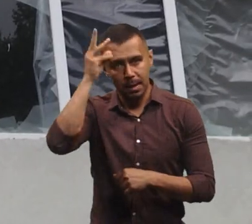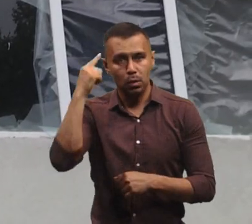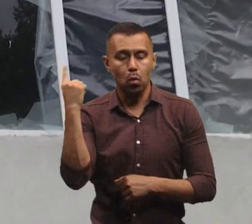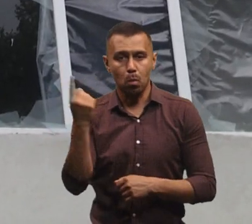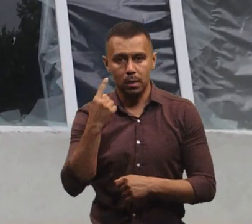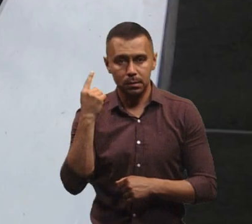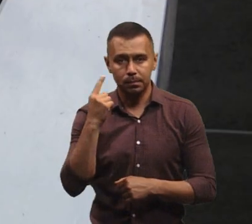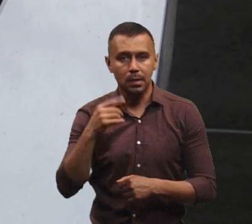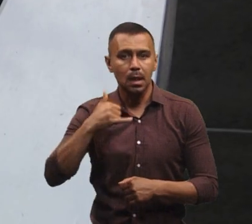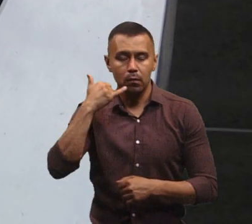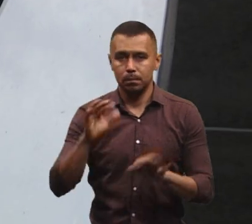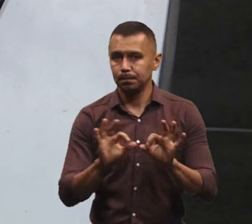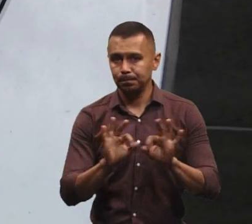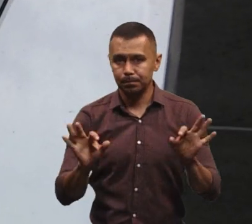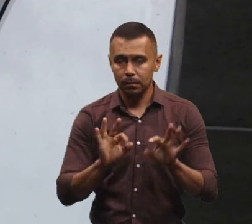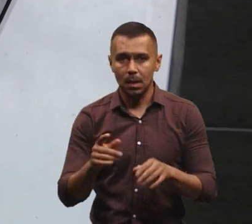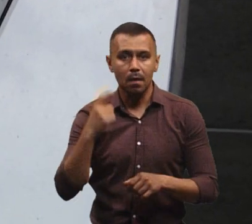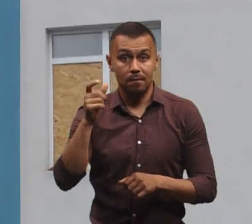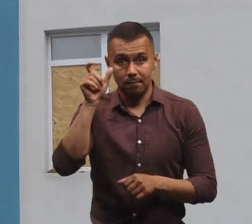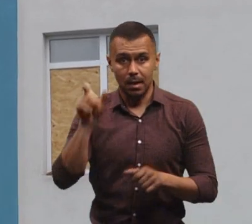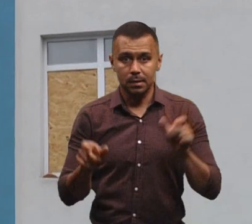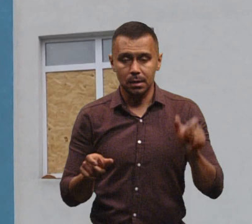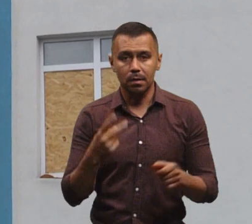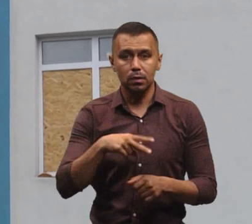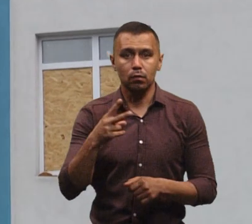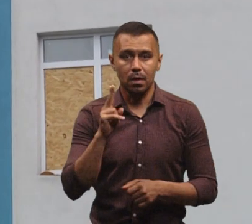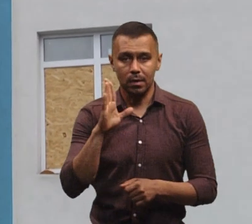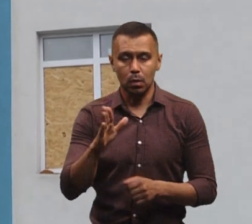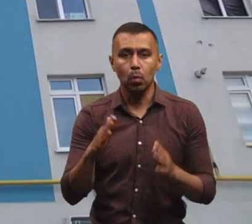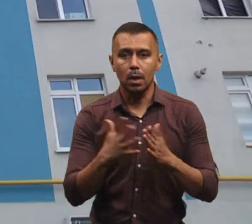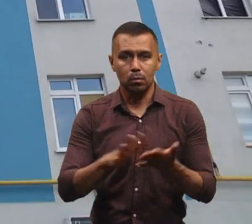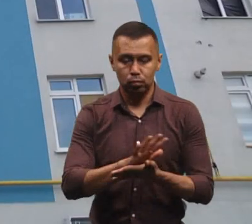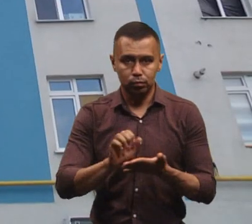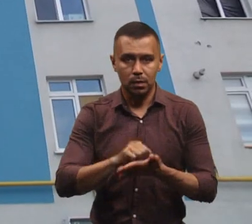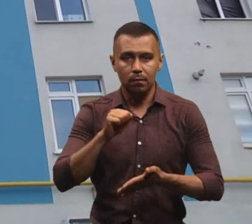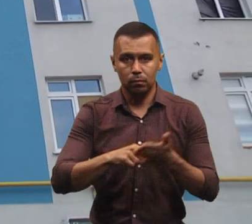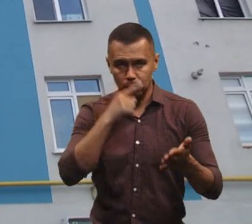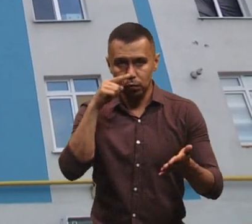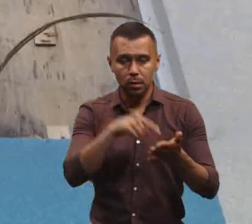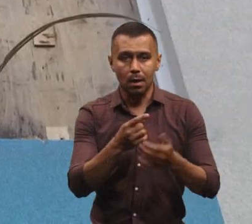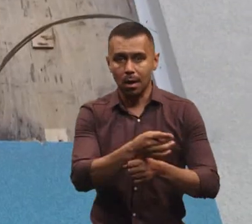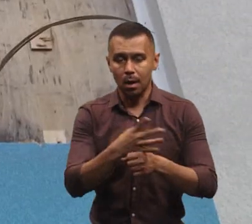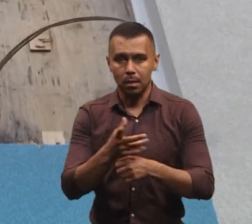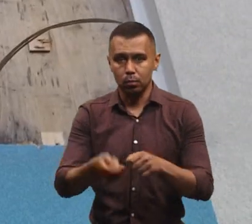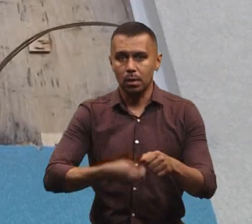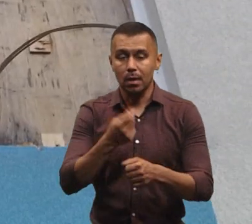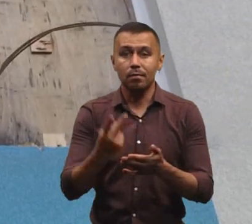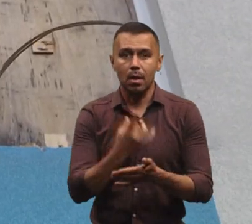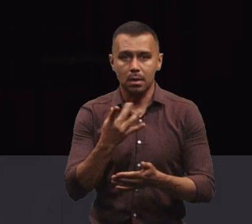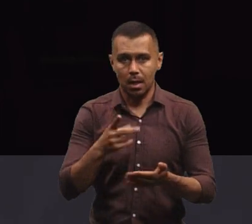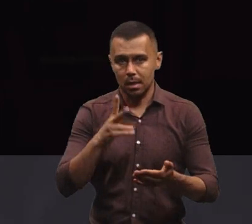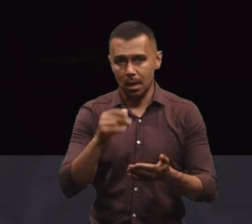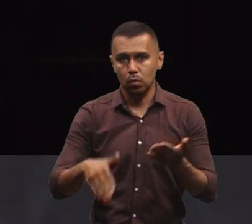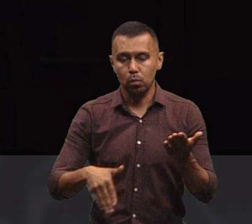Віктор Науменко телефоном розповів, власники 22 квартир, будинки яких пошкодило від влучання ракети, подавалися двічі на